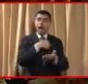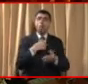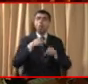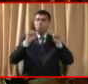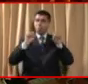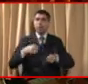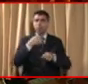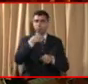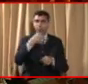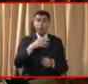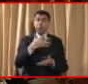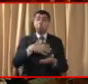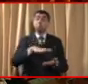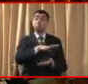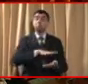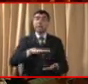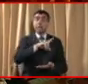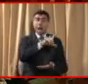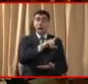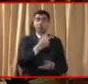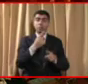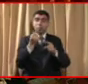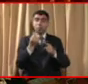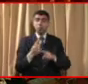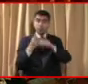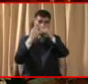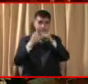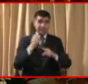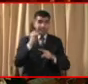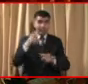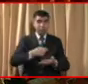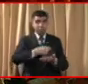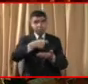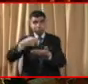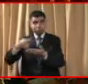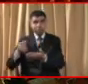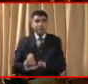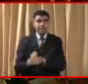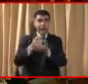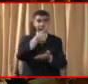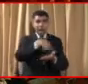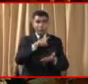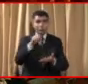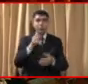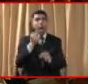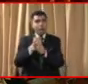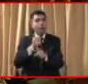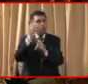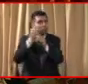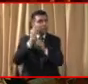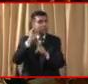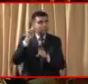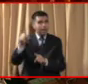المدن اللي استفدت مزيان لان عرفت كيفاش توظف داك الامكانيات اللي تعطات لها. كاين بعض المدن اللي حقيقه ما واخا داروا فيها